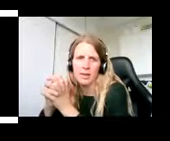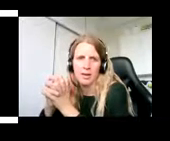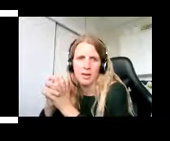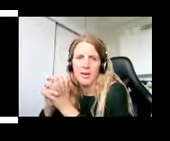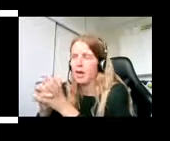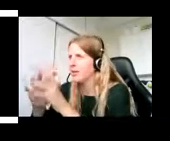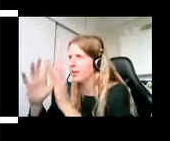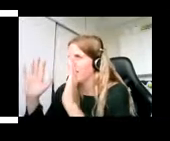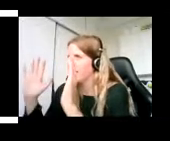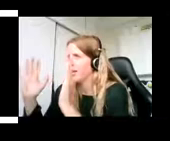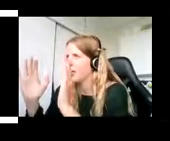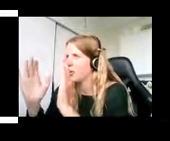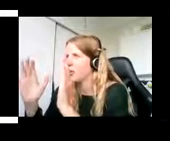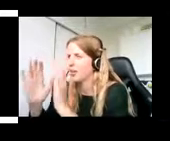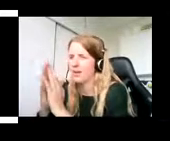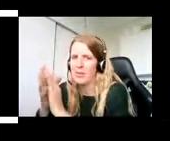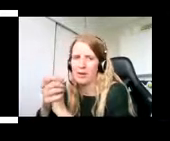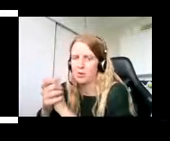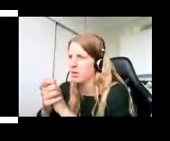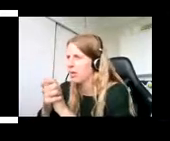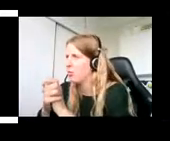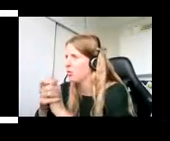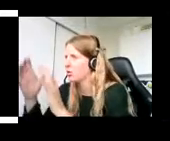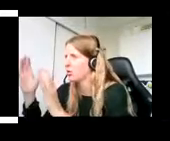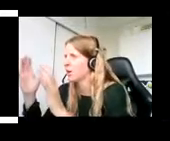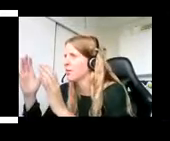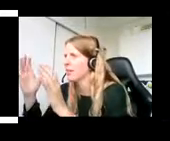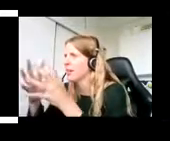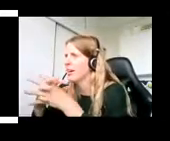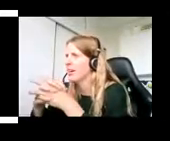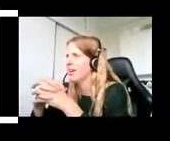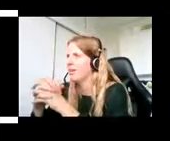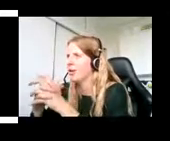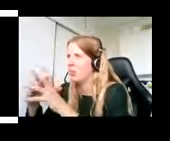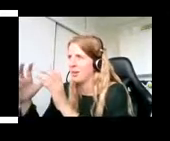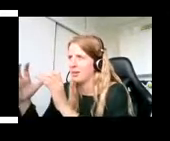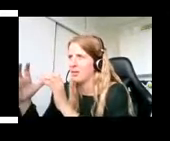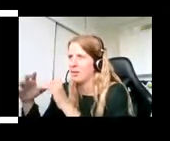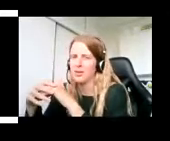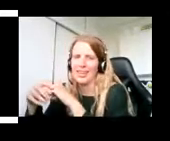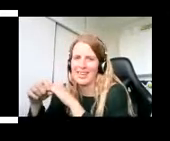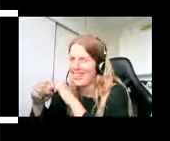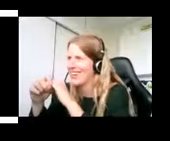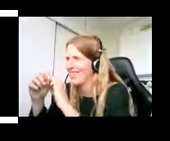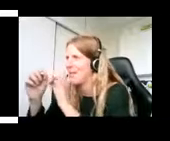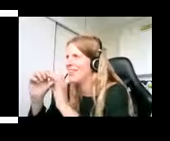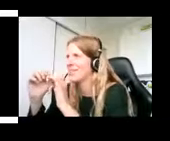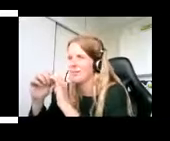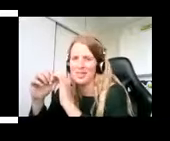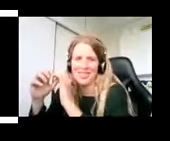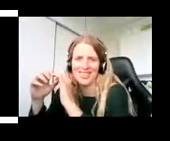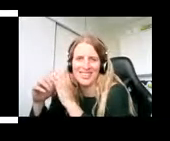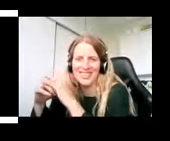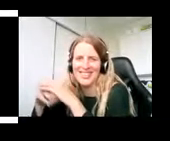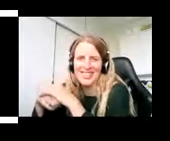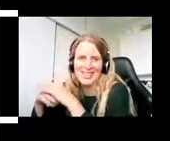deelnamevoorwaarden. Ik ga ook niet de hele dag aan het woord, de hele namiddag aan het woord zijn. We hebben hier ook nog 2 andere co-presentatoren, zodat je niet heel naar mijn stem